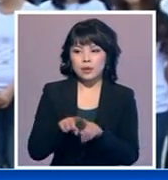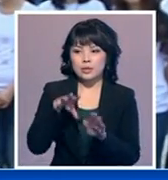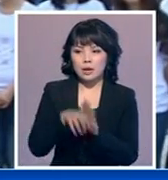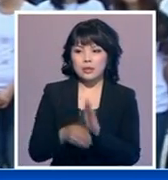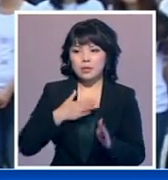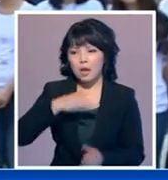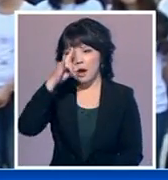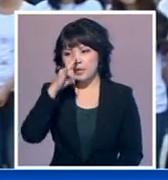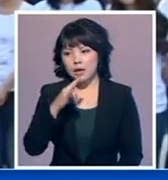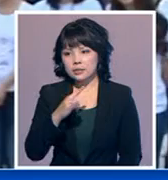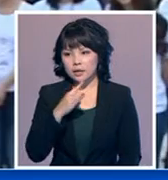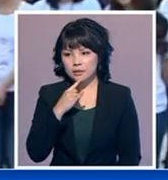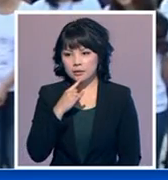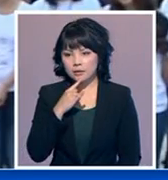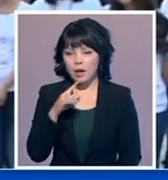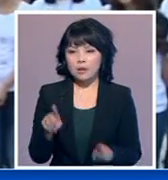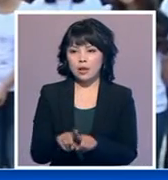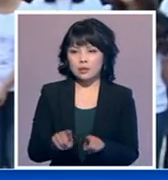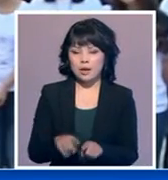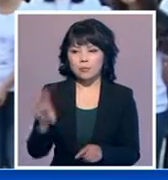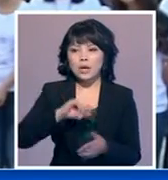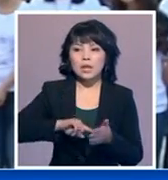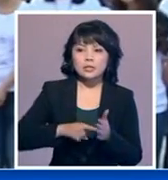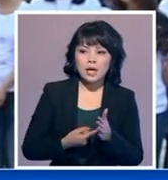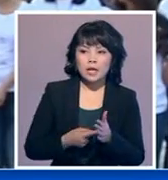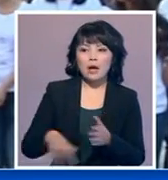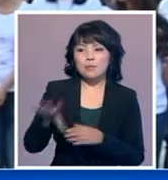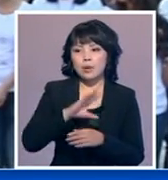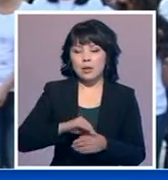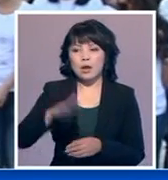өзімізді Қазақстанның мерейін де, мақсатын да,